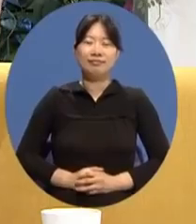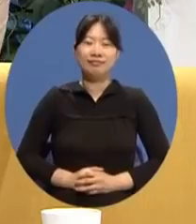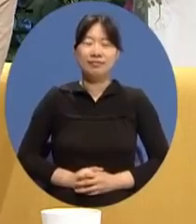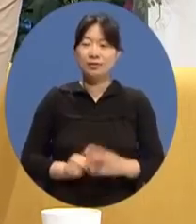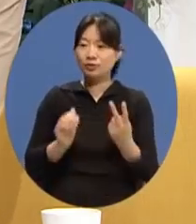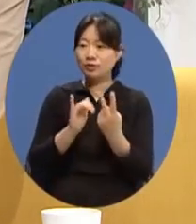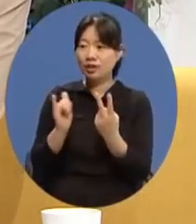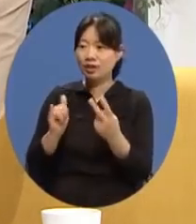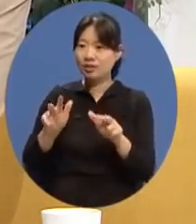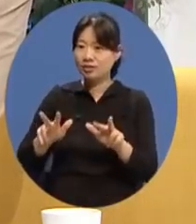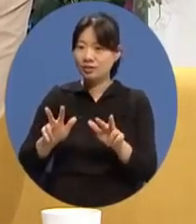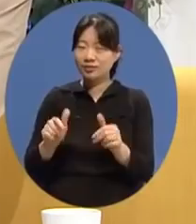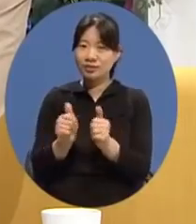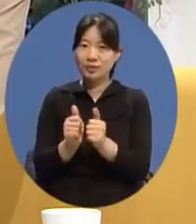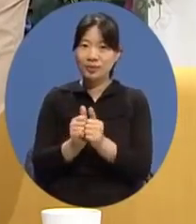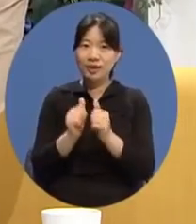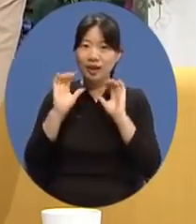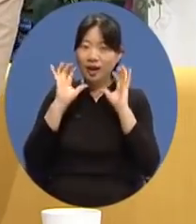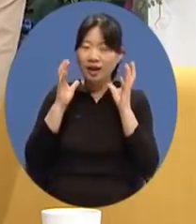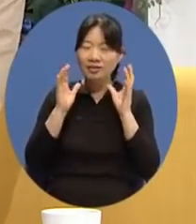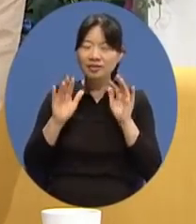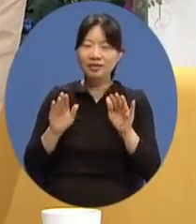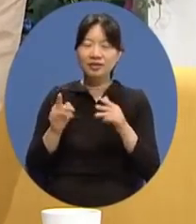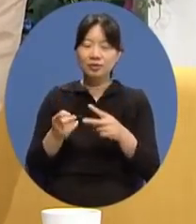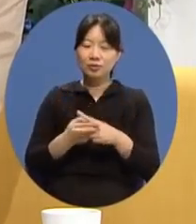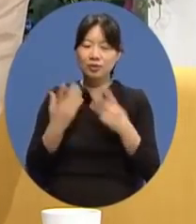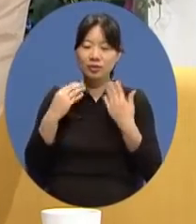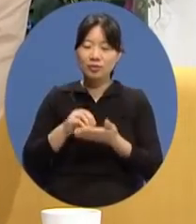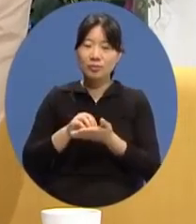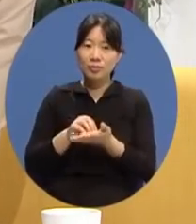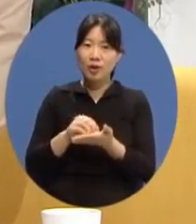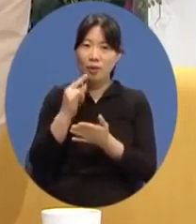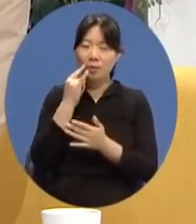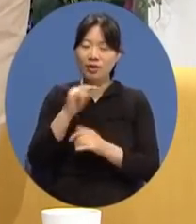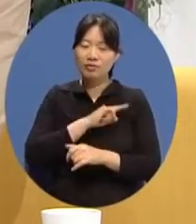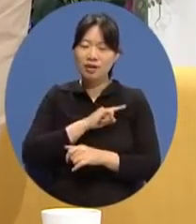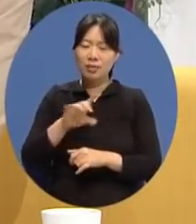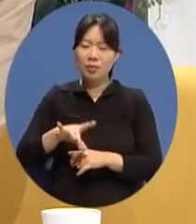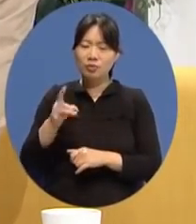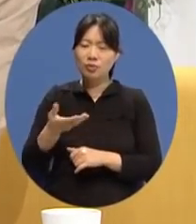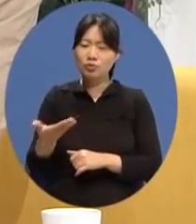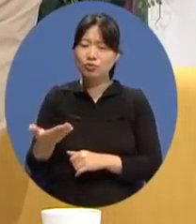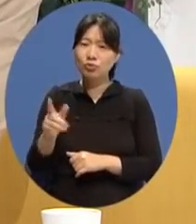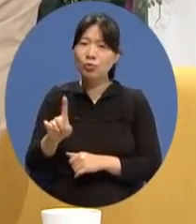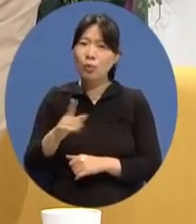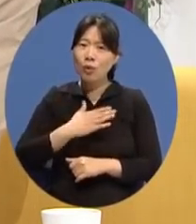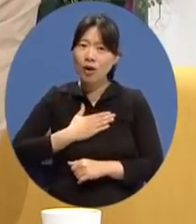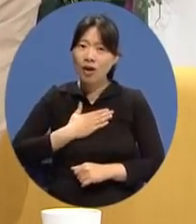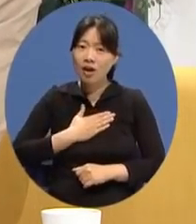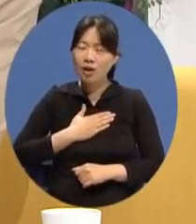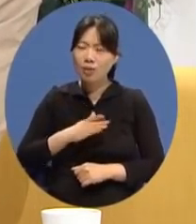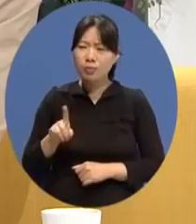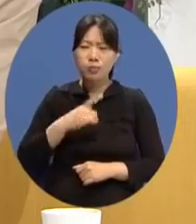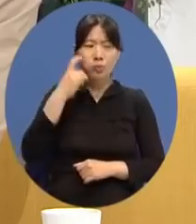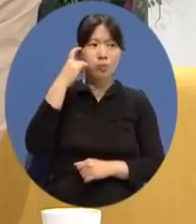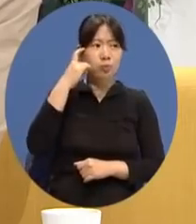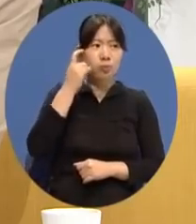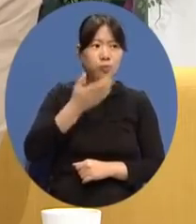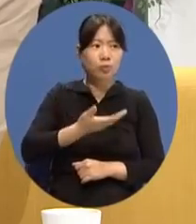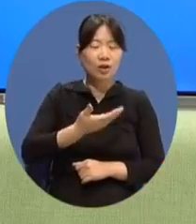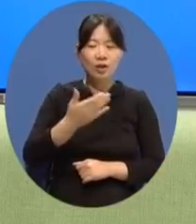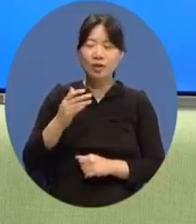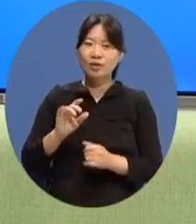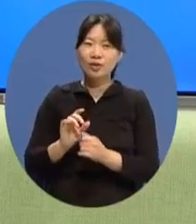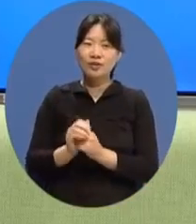두 분, 요즘 남자 아이들 초등학교 입학하면 엄마들이 제일 먼저 해주는 게 뭔지 아세요? 뭐예요, 선생님?